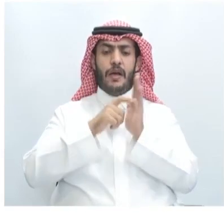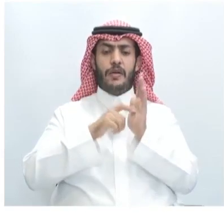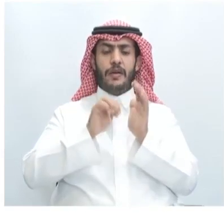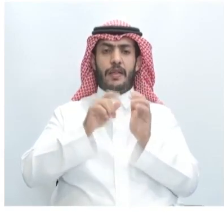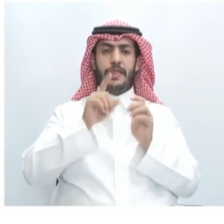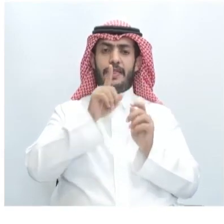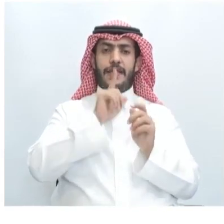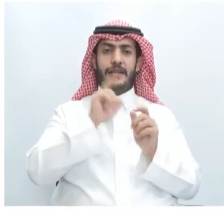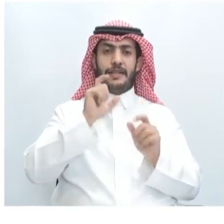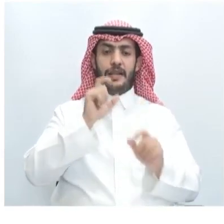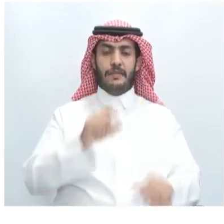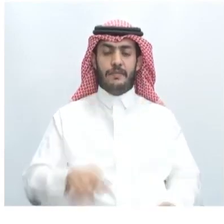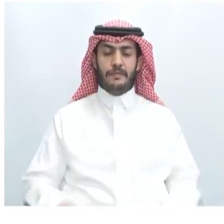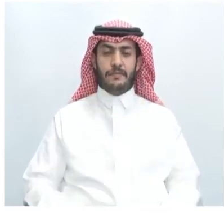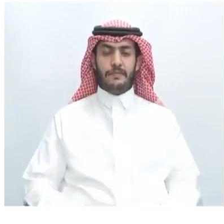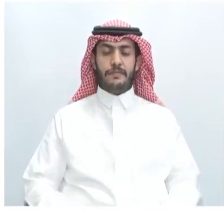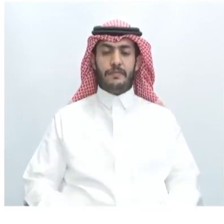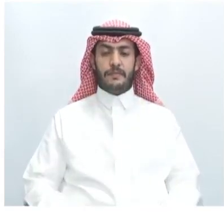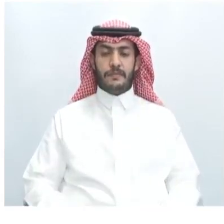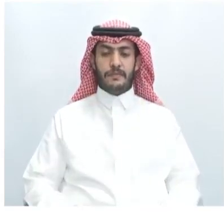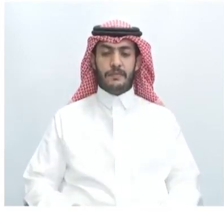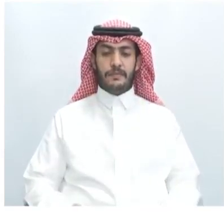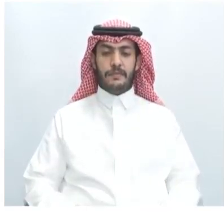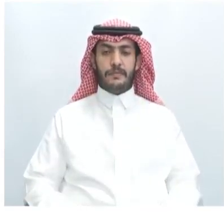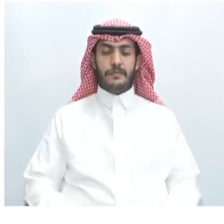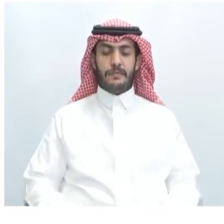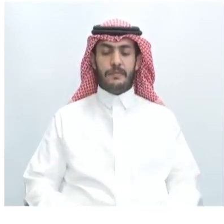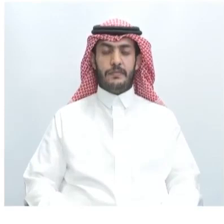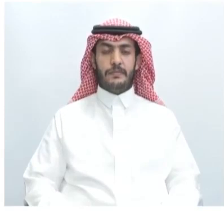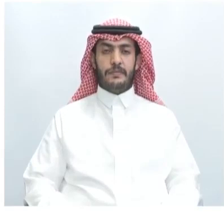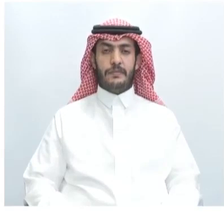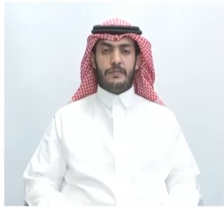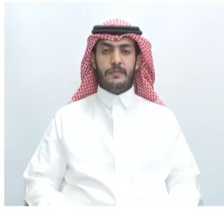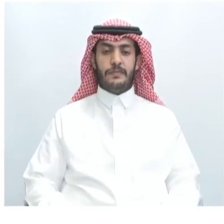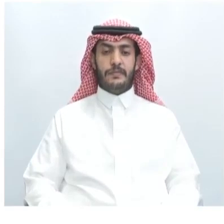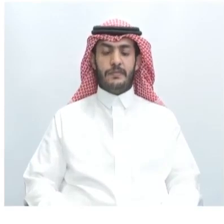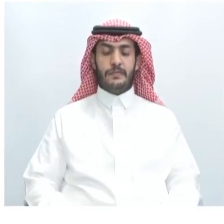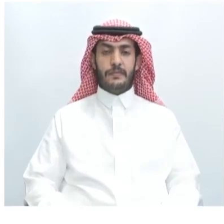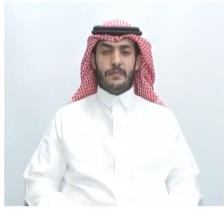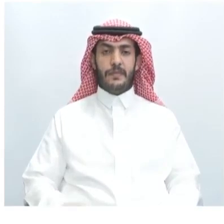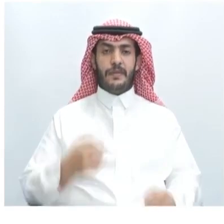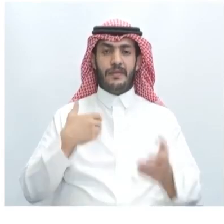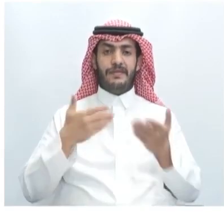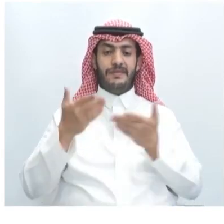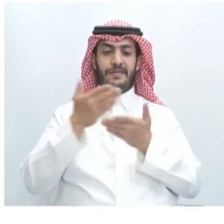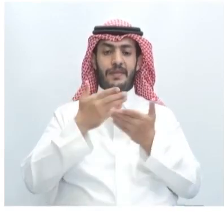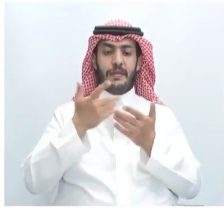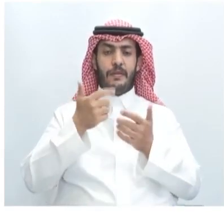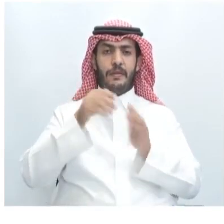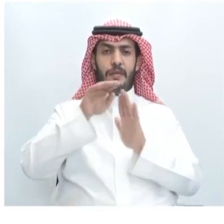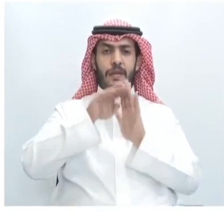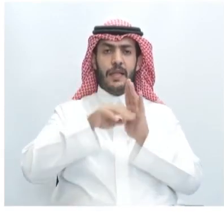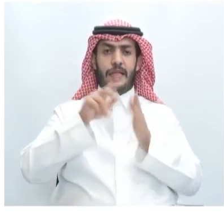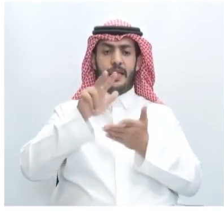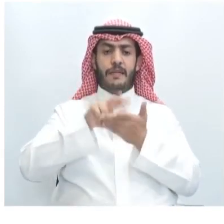الاسلامي ما القواعد القانونيه التي عرفها التاريخ الاسلامي الامر السؤال الذي يليه اناقش ما ابرز